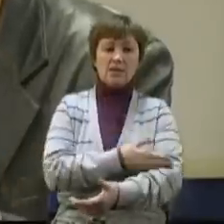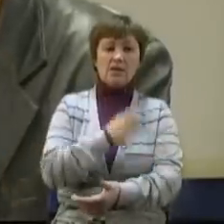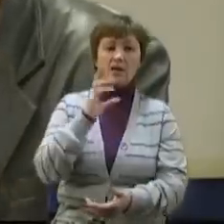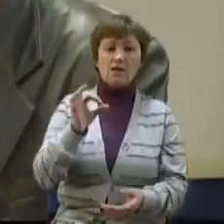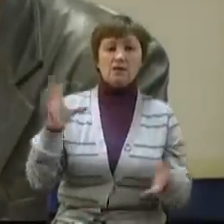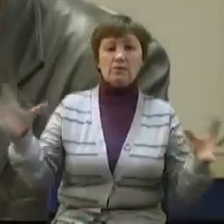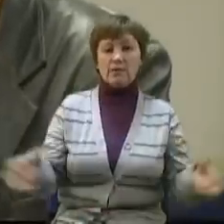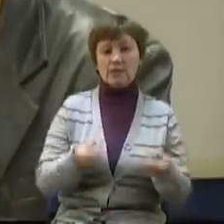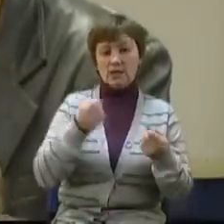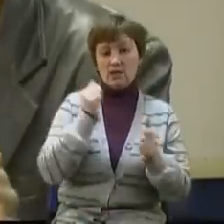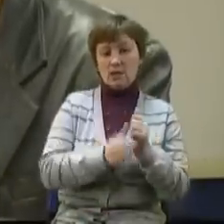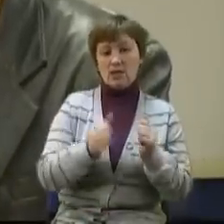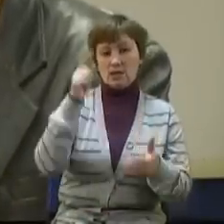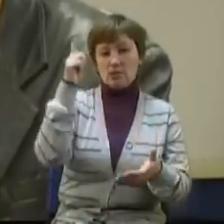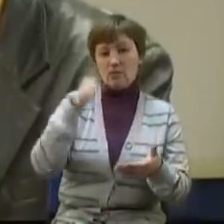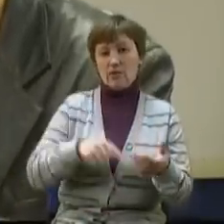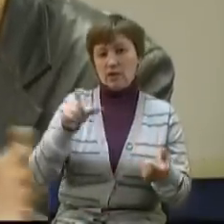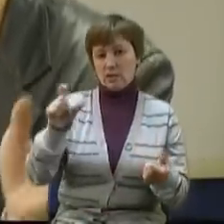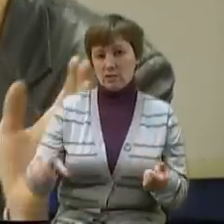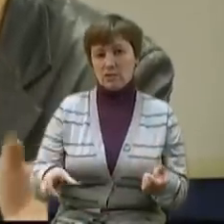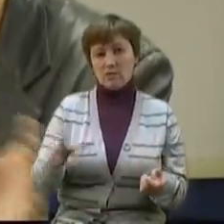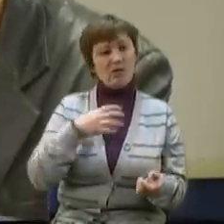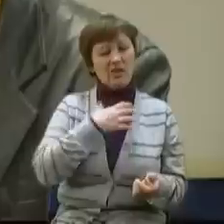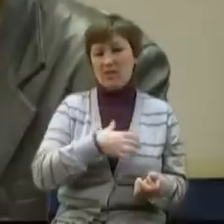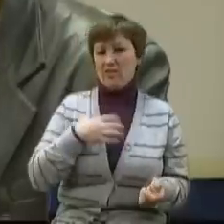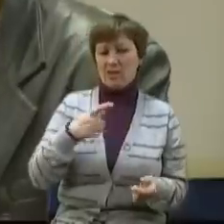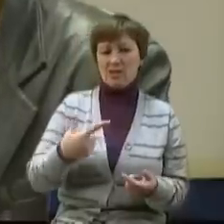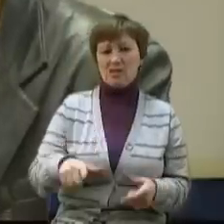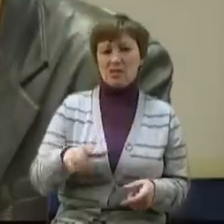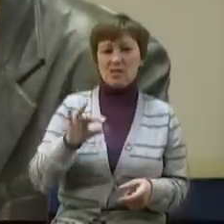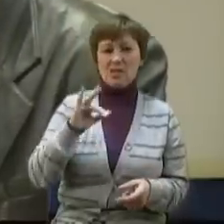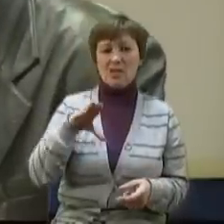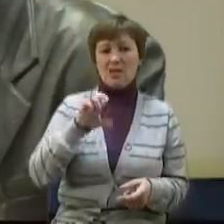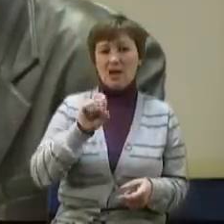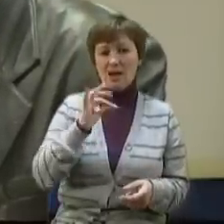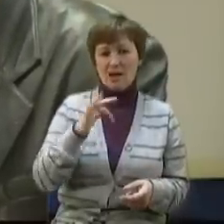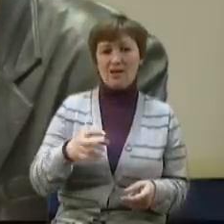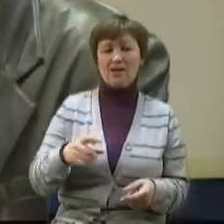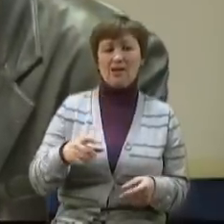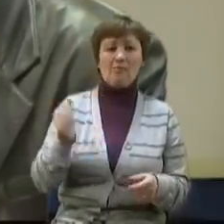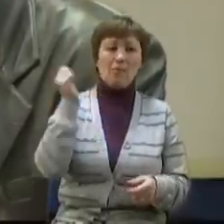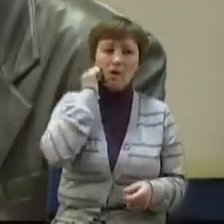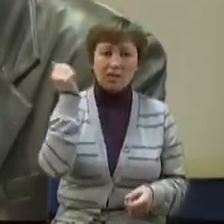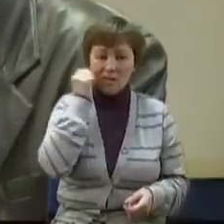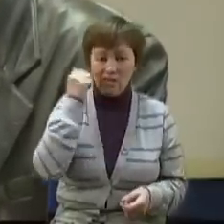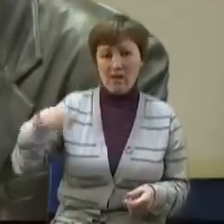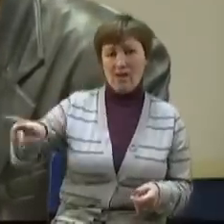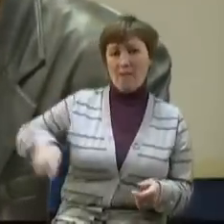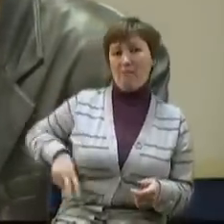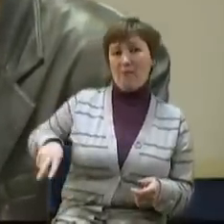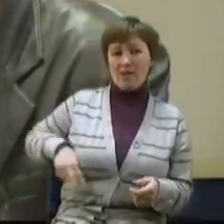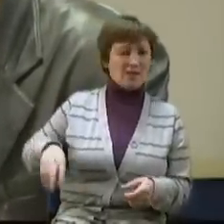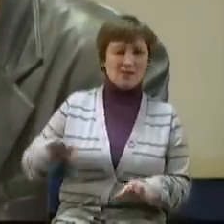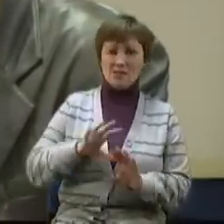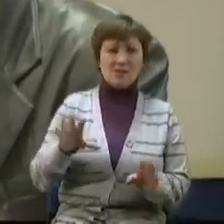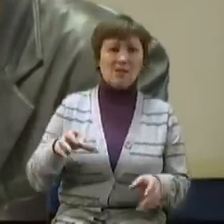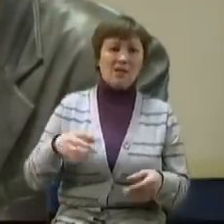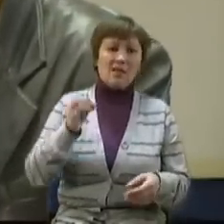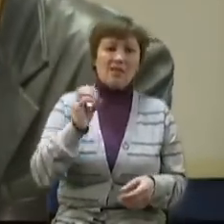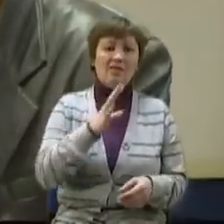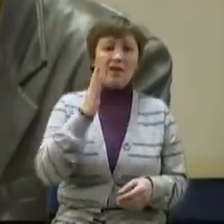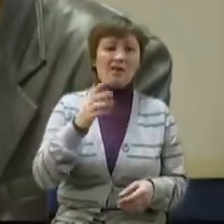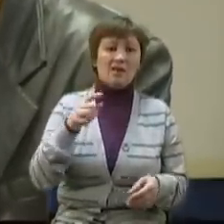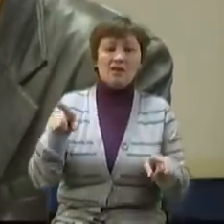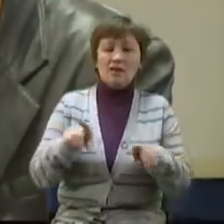всякому верующему, и это не важно, в Риме или это в Москве, или это в Минске, то это Евангелие, оно